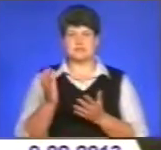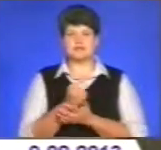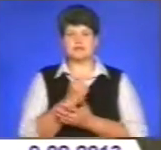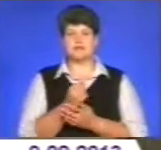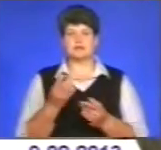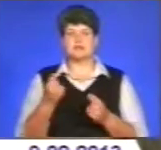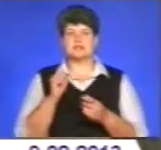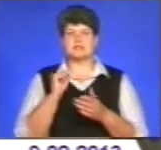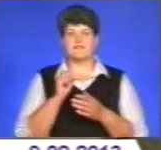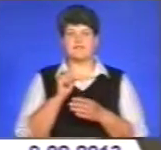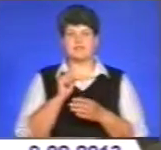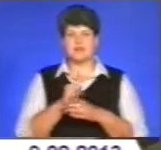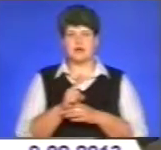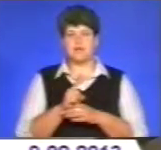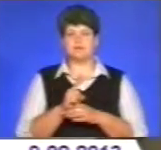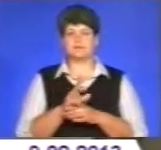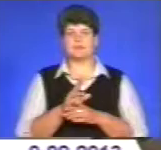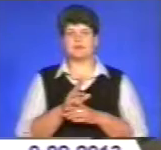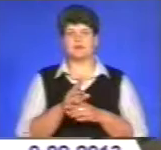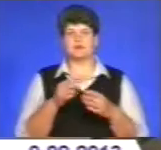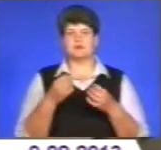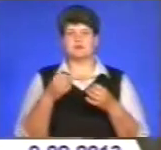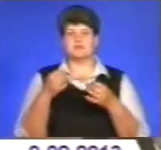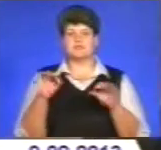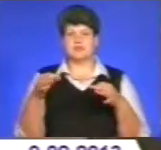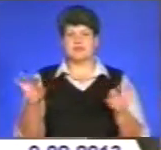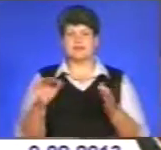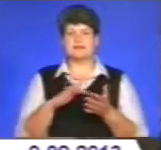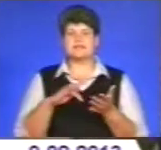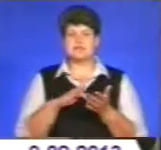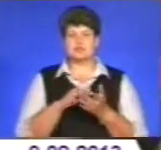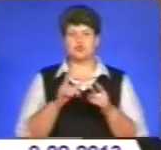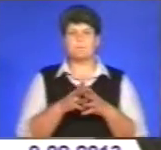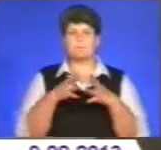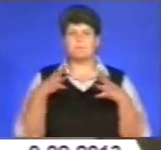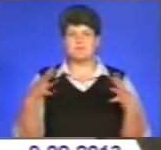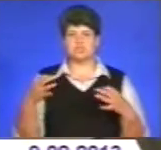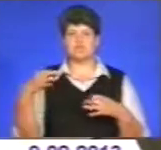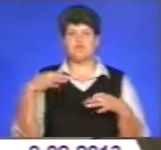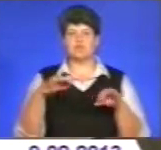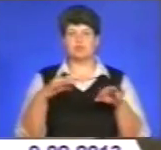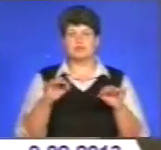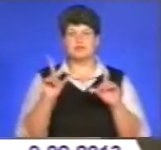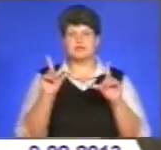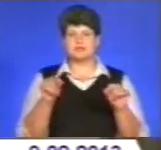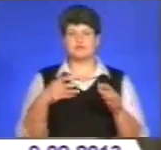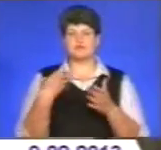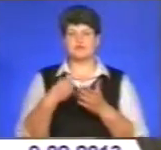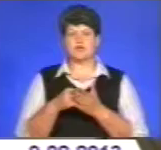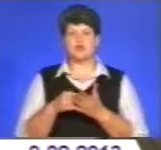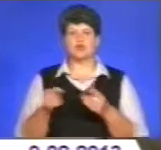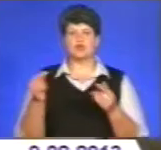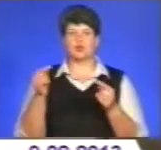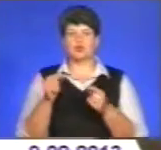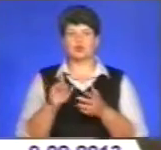розгрузити центр. Нам треба зробити так, щоб як можна більше автомобілів доїжджали до своєї точки, куди